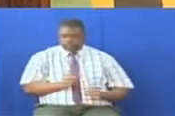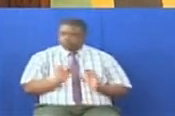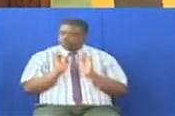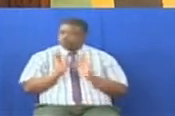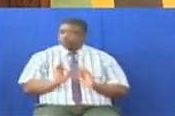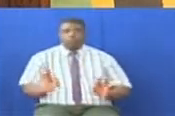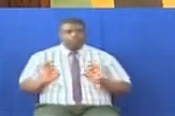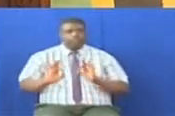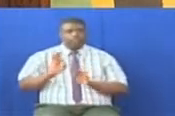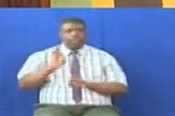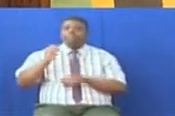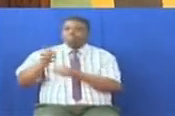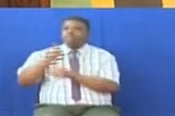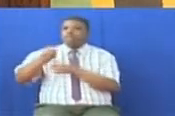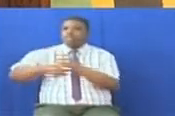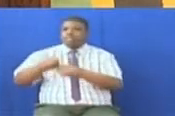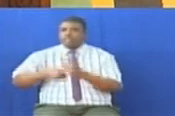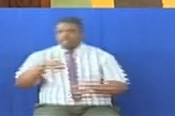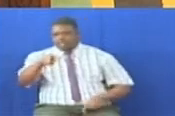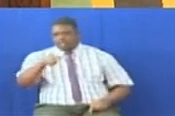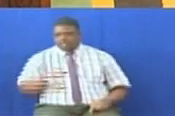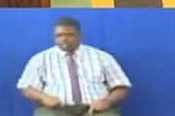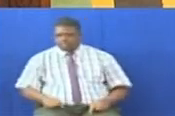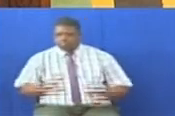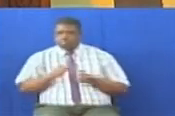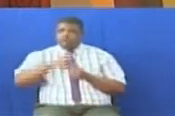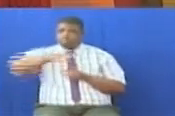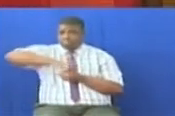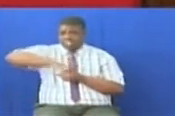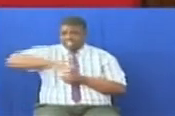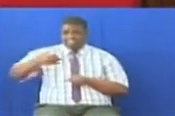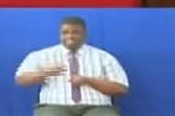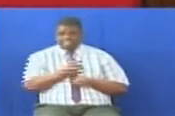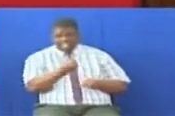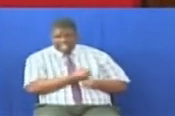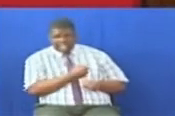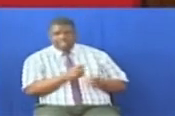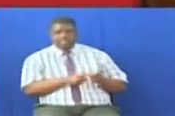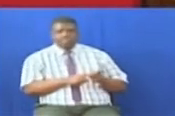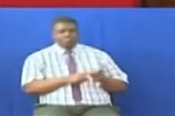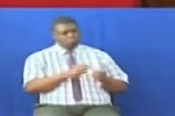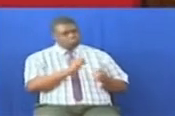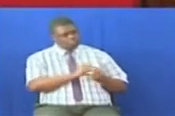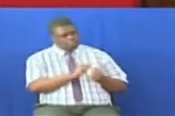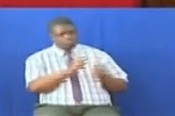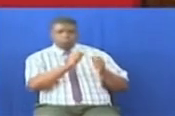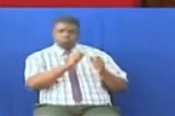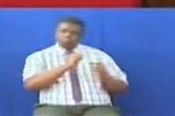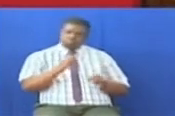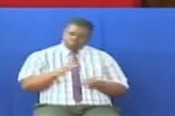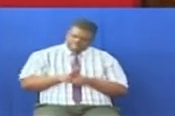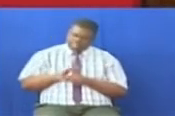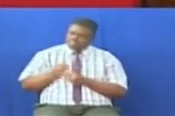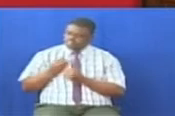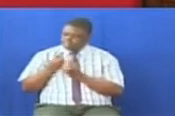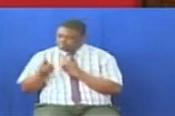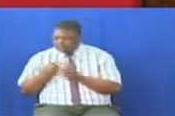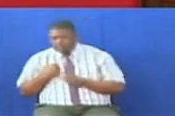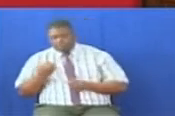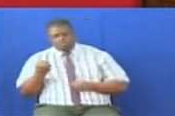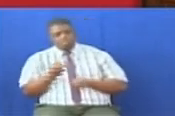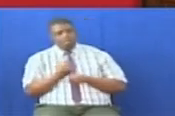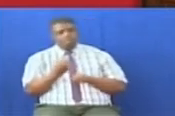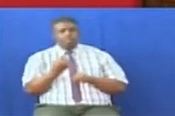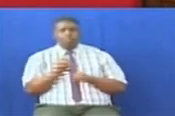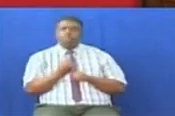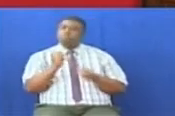Mheshimiwa na Spika, mambo mengi yamefanyika, mambo mengi yametekelezwa na serikali ya awamu ya tano. Mambo mengi yamesemwa na waliotangulia,